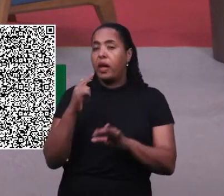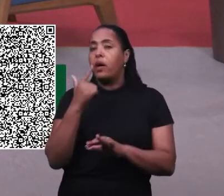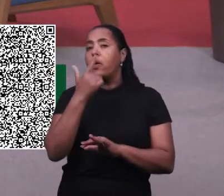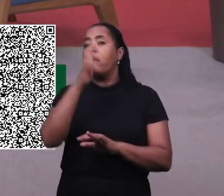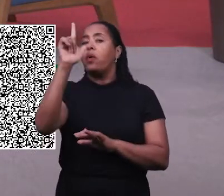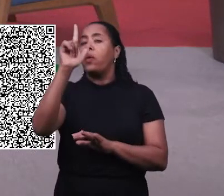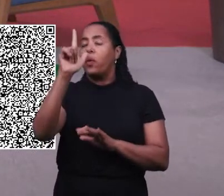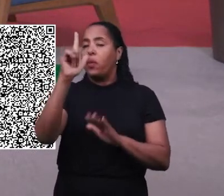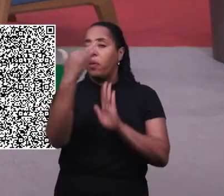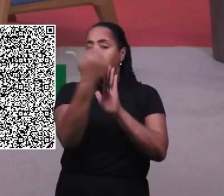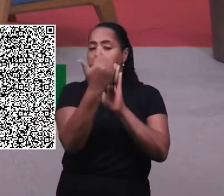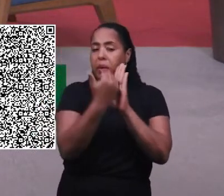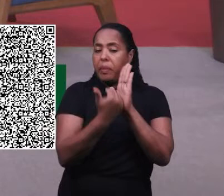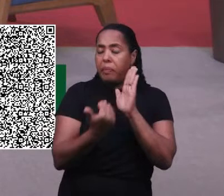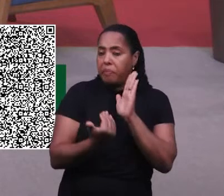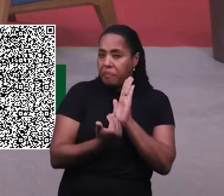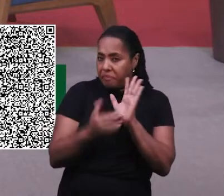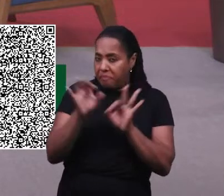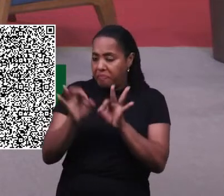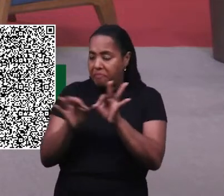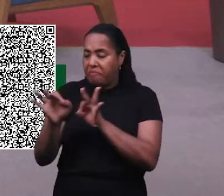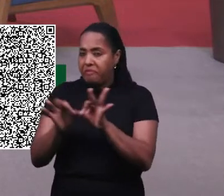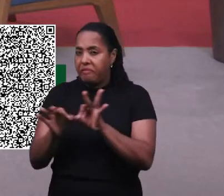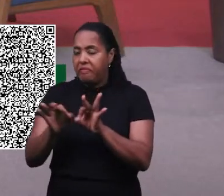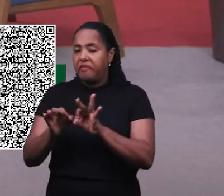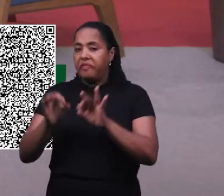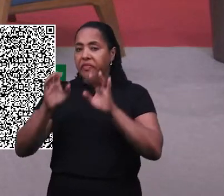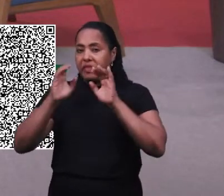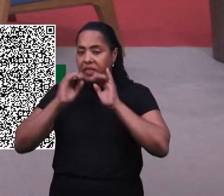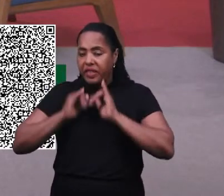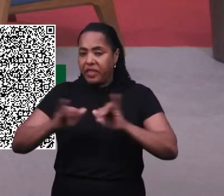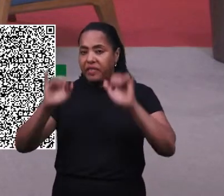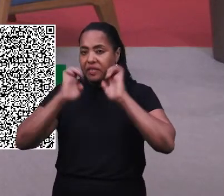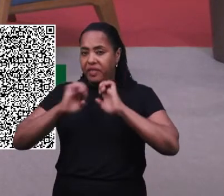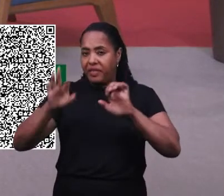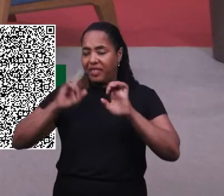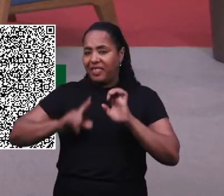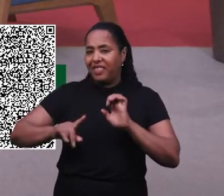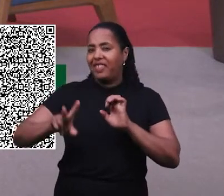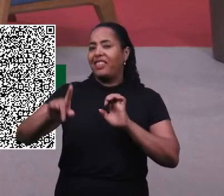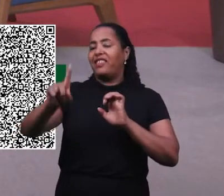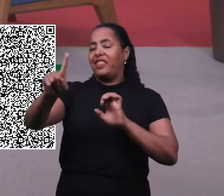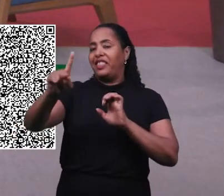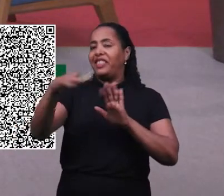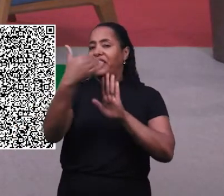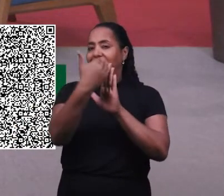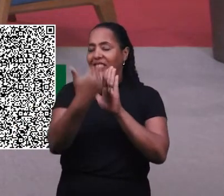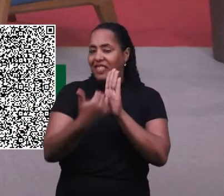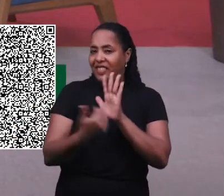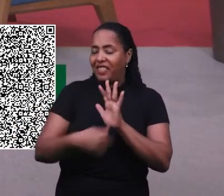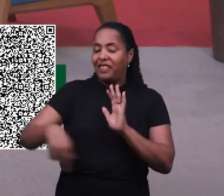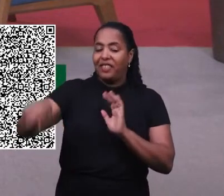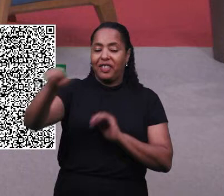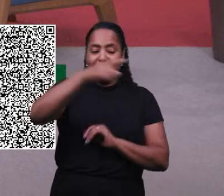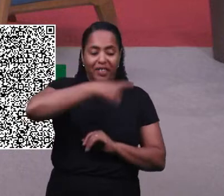nous aider, l'Éternel, la prochaine programmation de ce volet, lequel nous faisons partie.